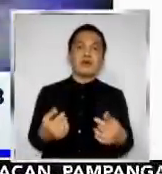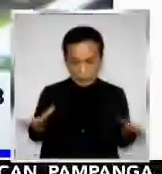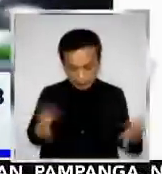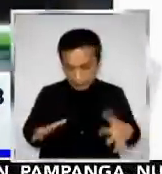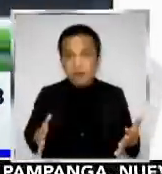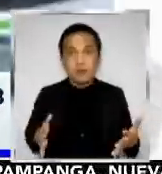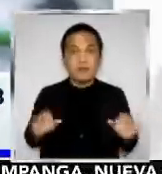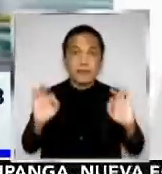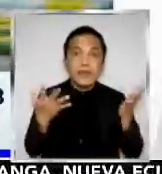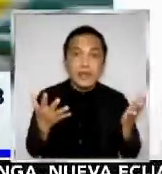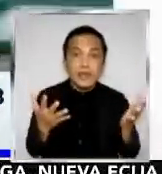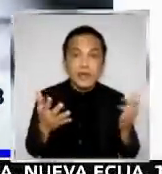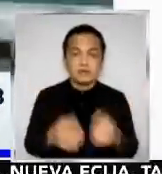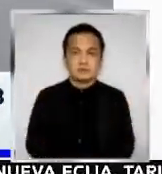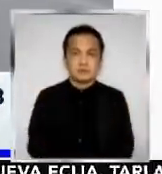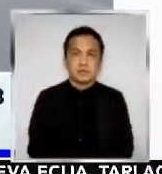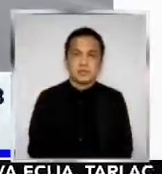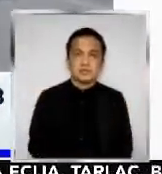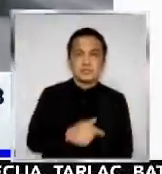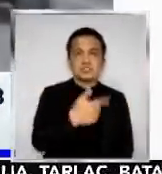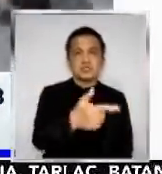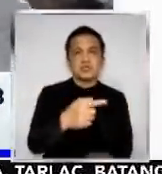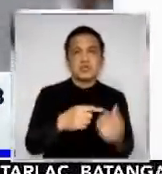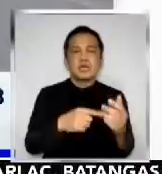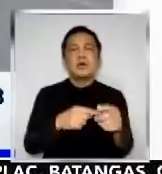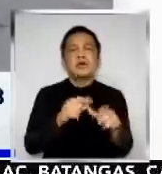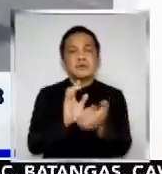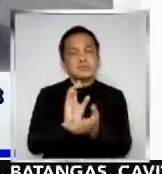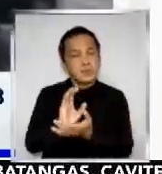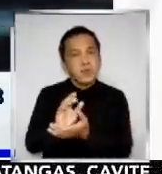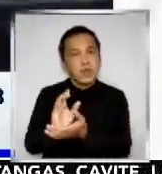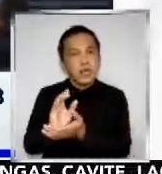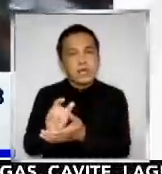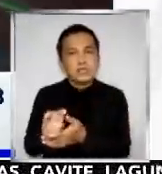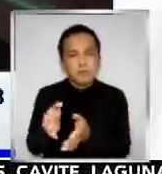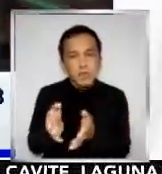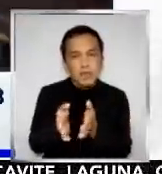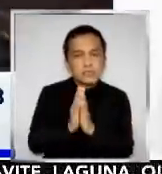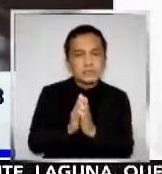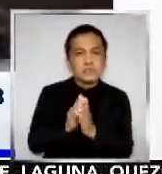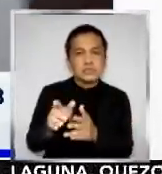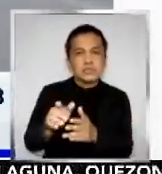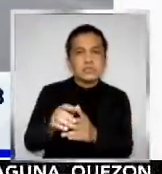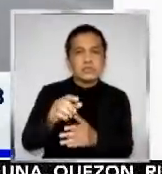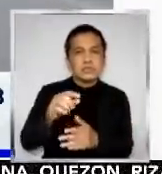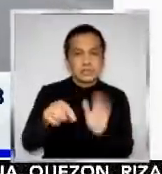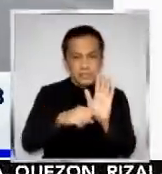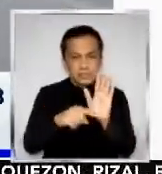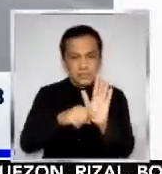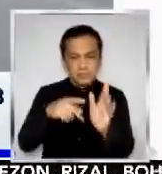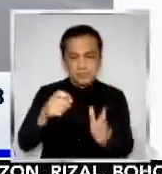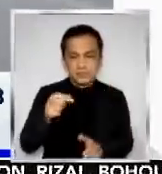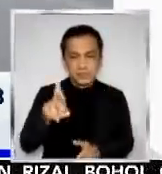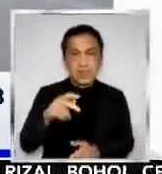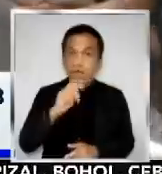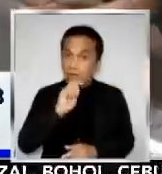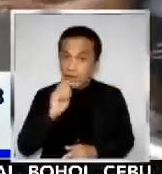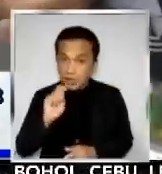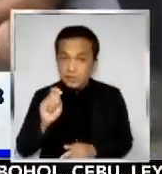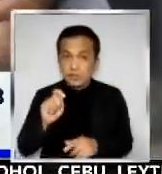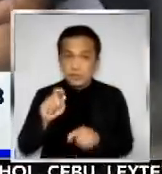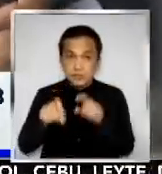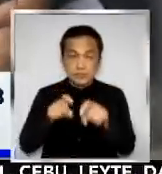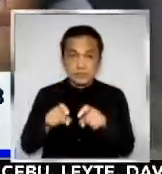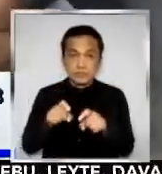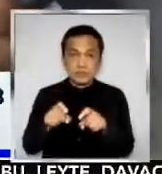Isang Zamboanga City sa mga LGU na humihingi ng negative PCR swab test o antigen test sa mga paparating na pasahero. Ang